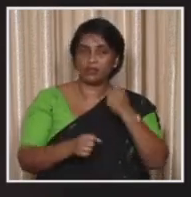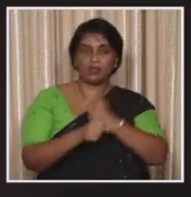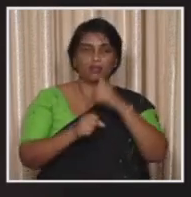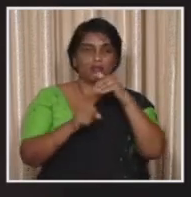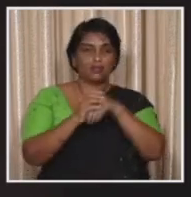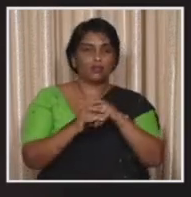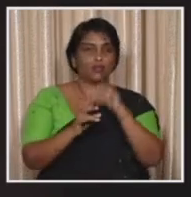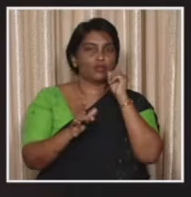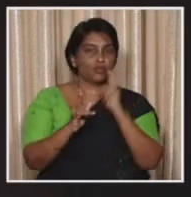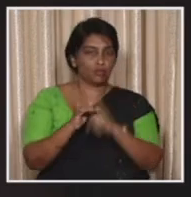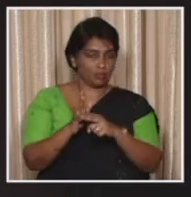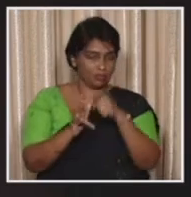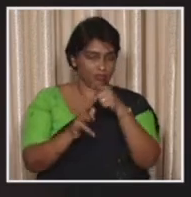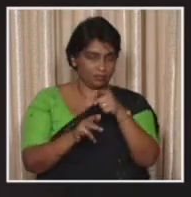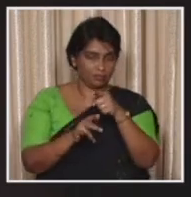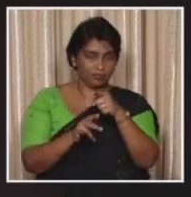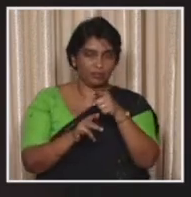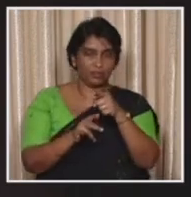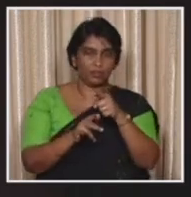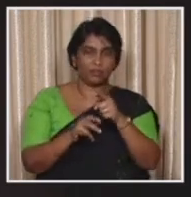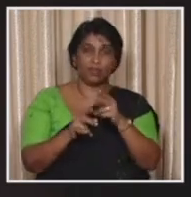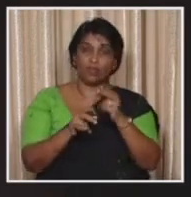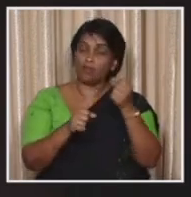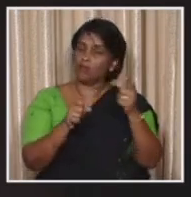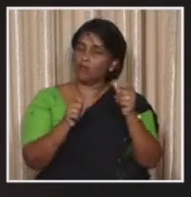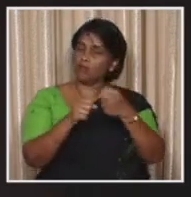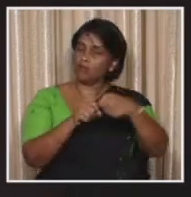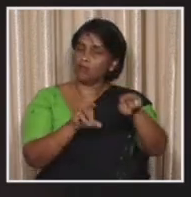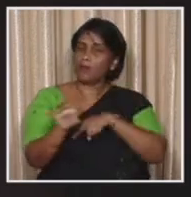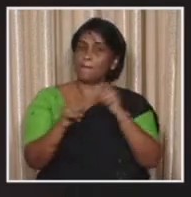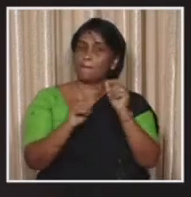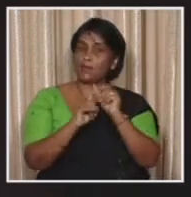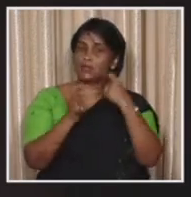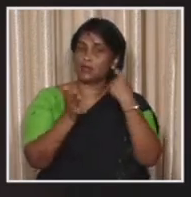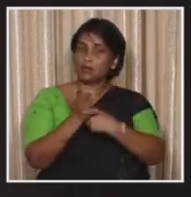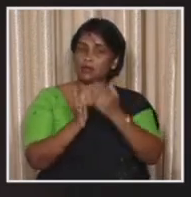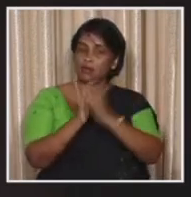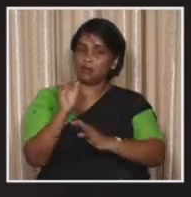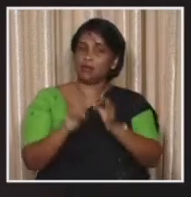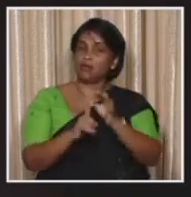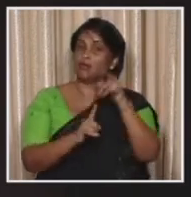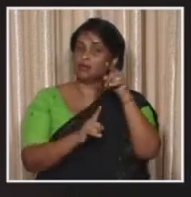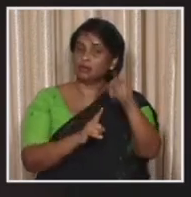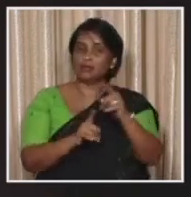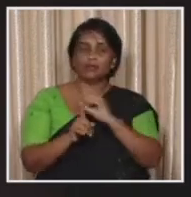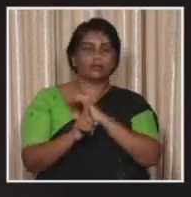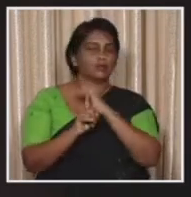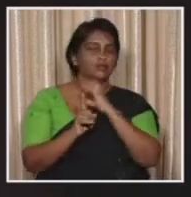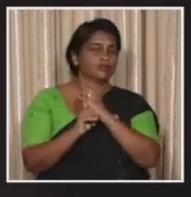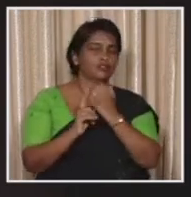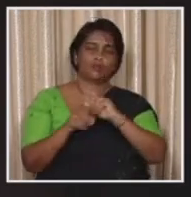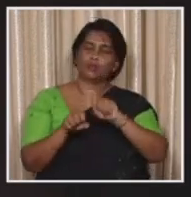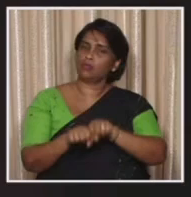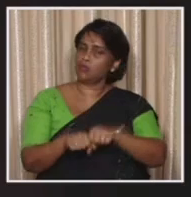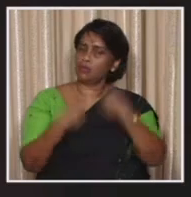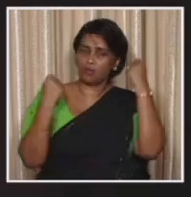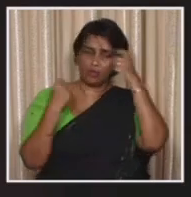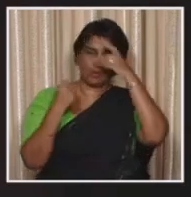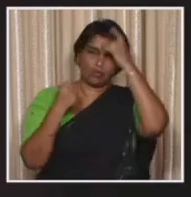පක්ෂයේ සංවිධායකතුමා සම්පූර්ණ වග කියන්න ඕන ප්‍රසන්න රණතුංග මැතිතුමා ඒ සම්ප්‍රදාය විනාශ කරලා